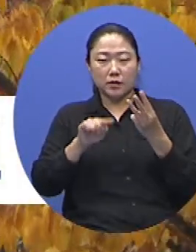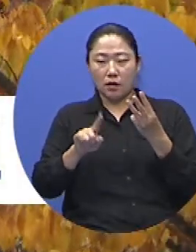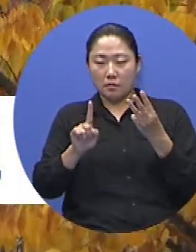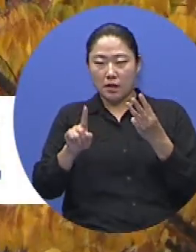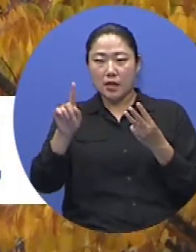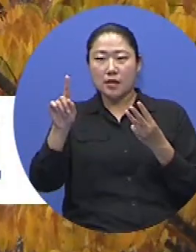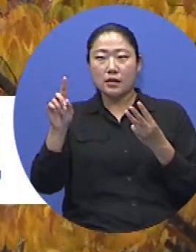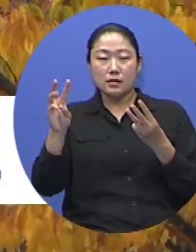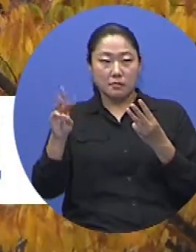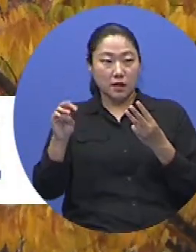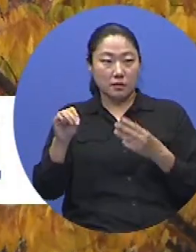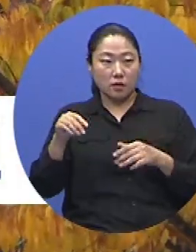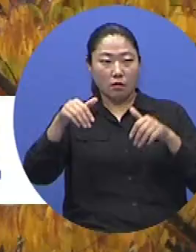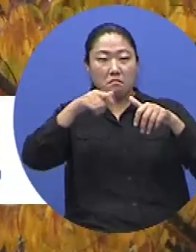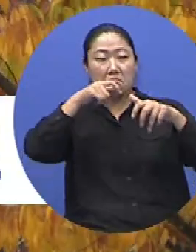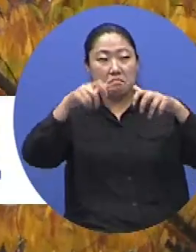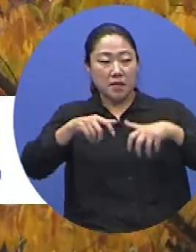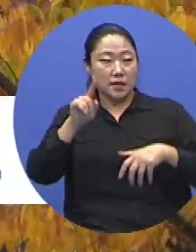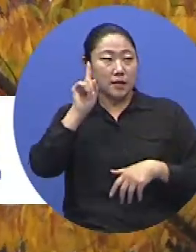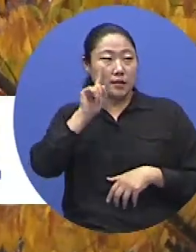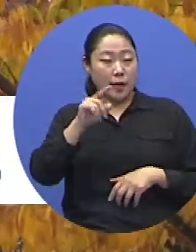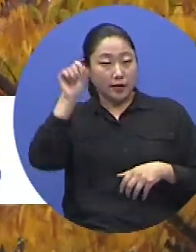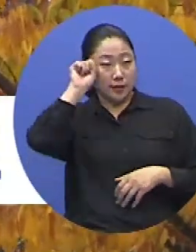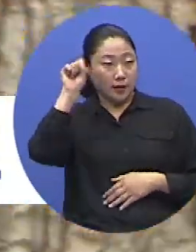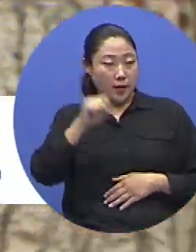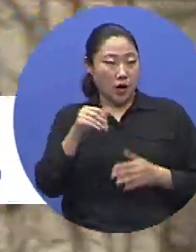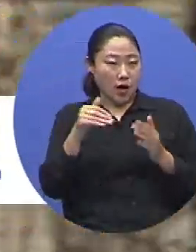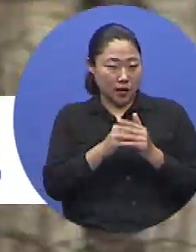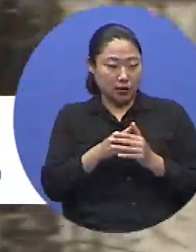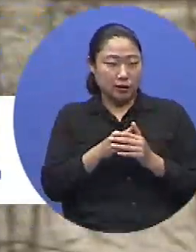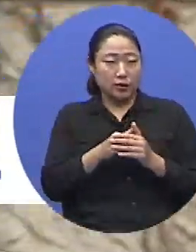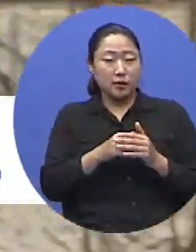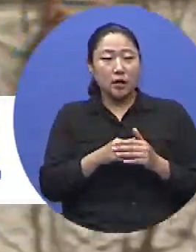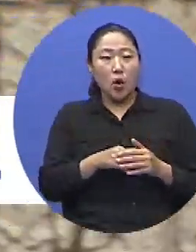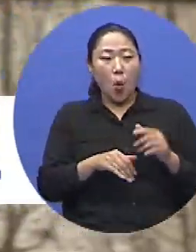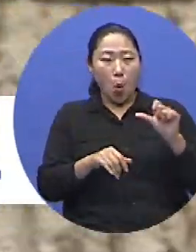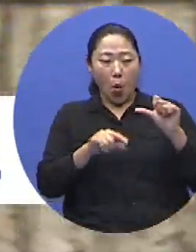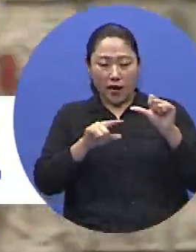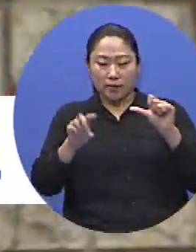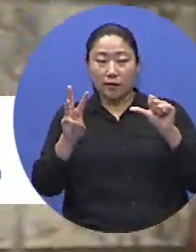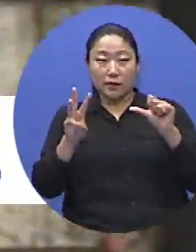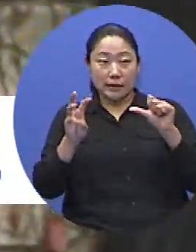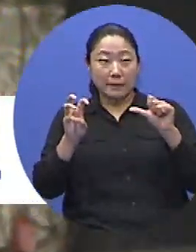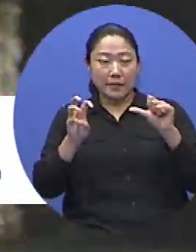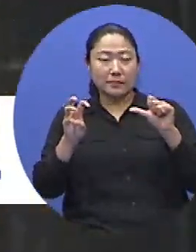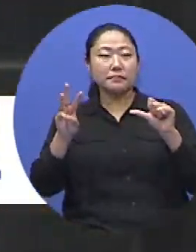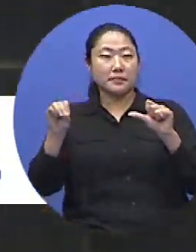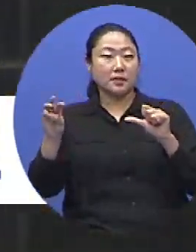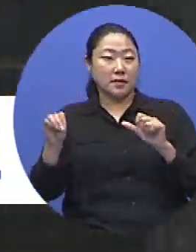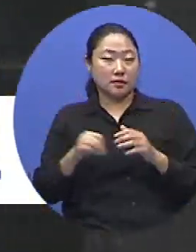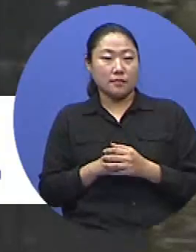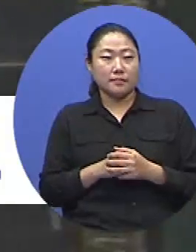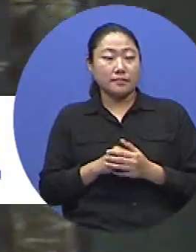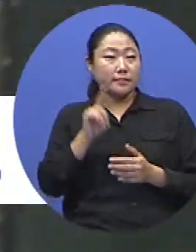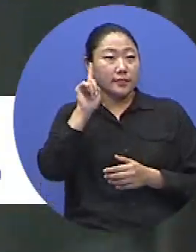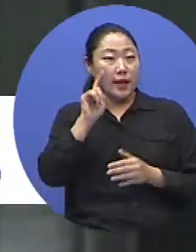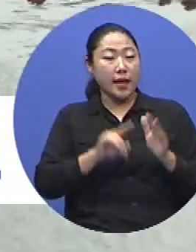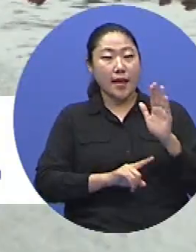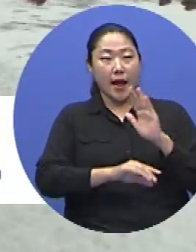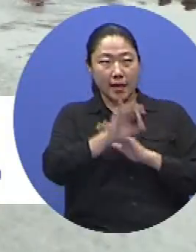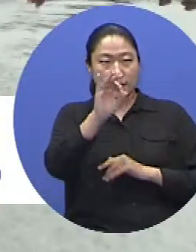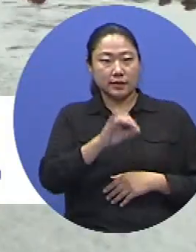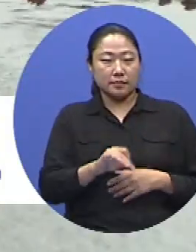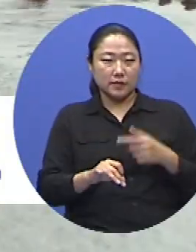내렸습니다 비는 내일 새벽까지 이어지겠으며 예상 강우량은 5에서 30mm 내일 아침 최저